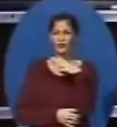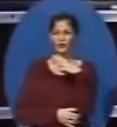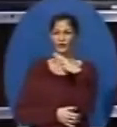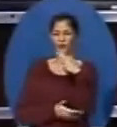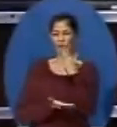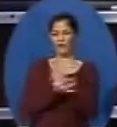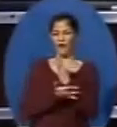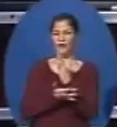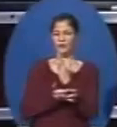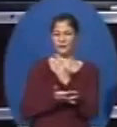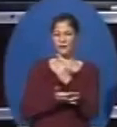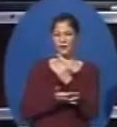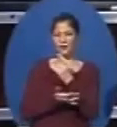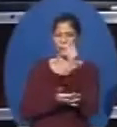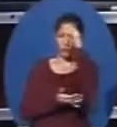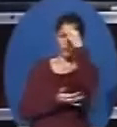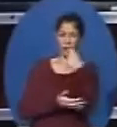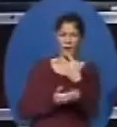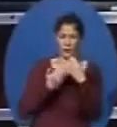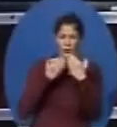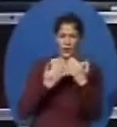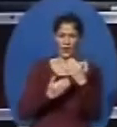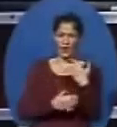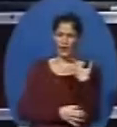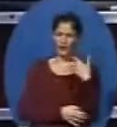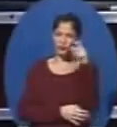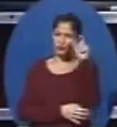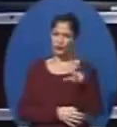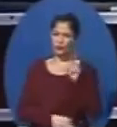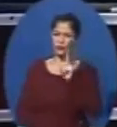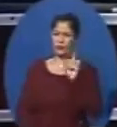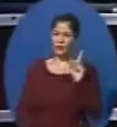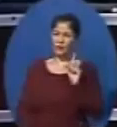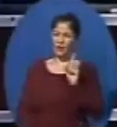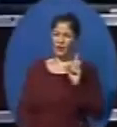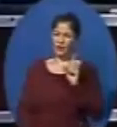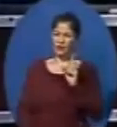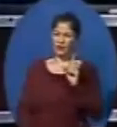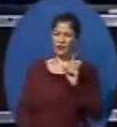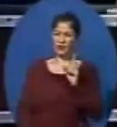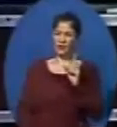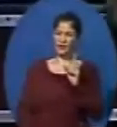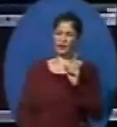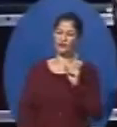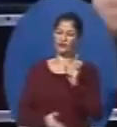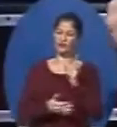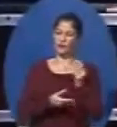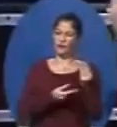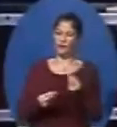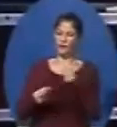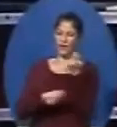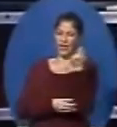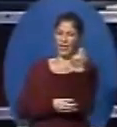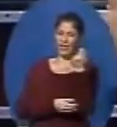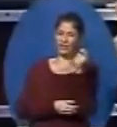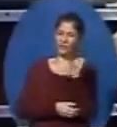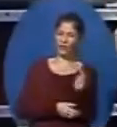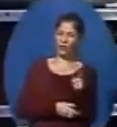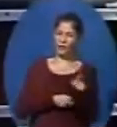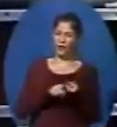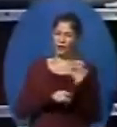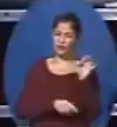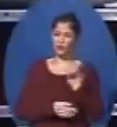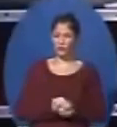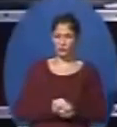כדי להבין שבסופו של דבר, מה שישאר בהיסטוריה, בהנחה שהיום זה סוף פסוק, לא יהיה עוד גלגול, לא יהיה כאן